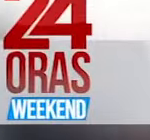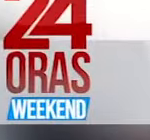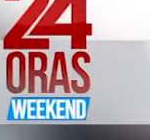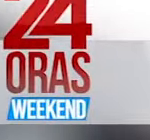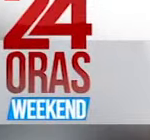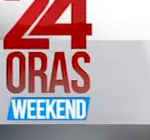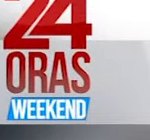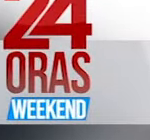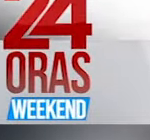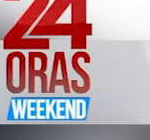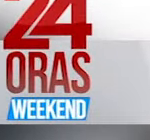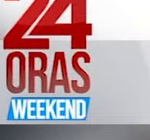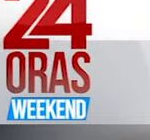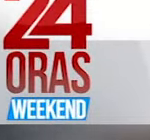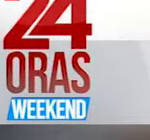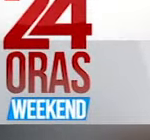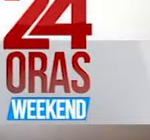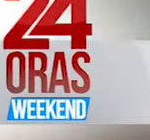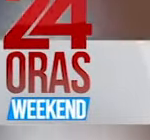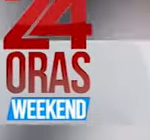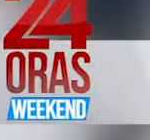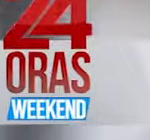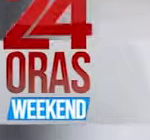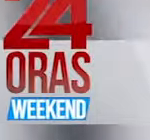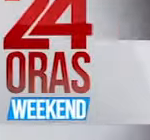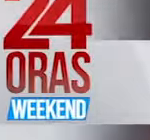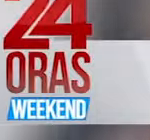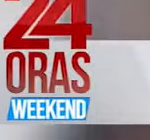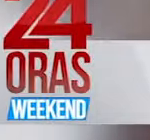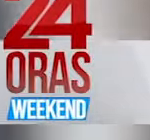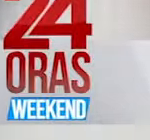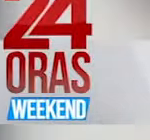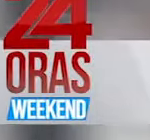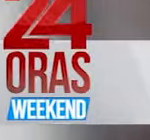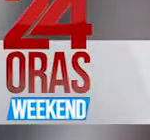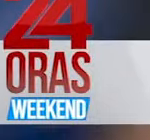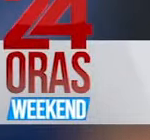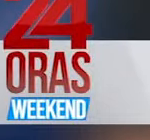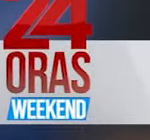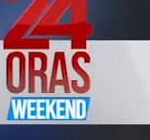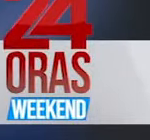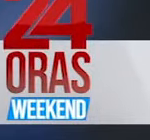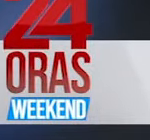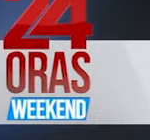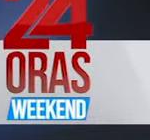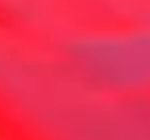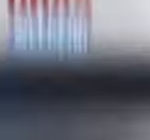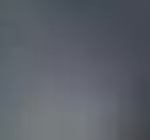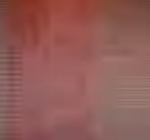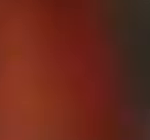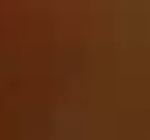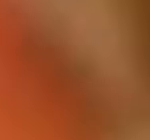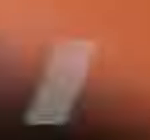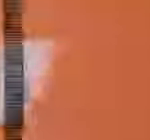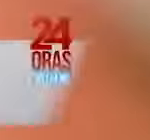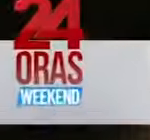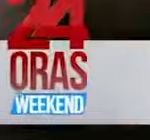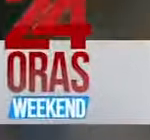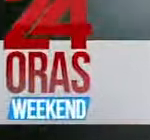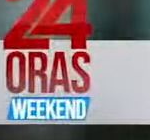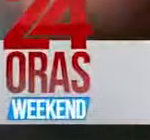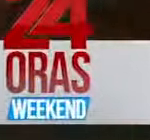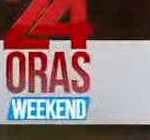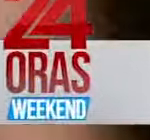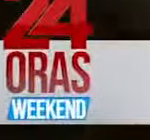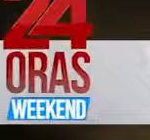Exclusive. Lalaking paulit-ulit umanong minolestya ang anak ng kanyang kinakasama sa loob ng 5 taon. Arestado. Kuya!